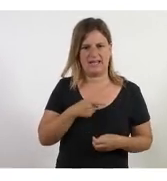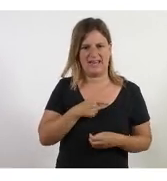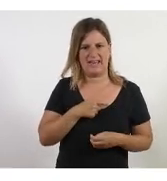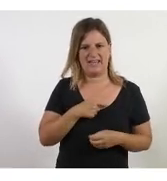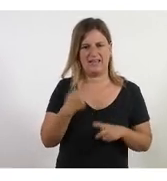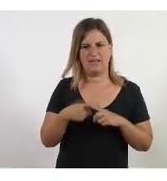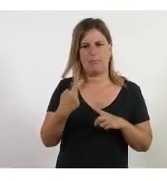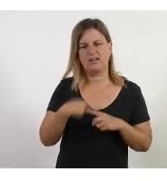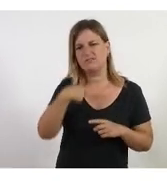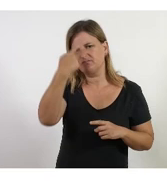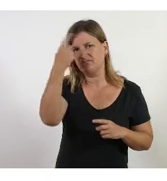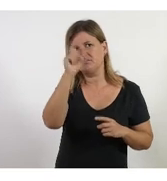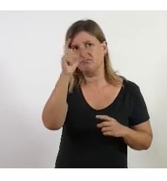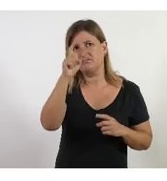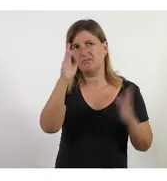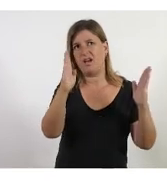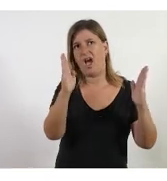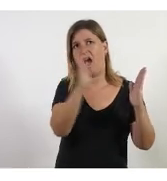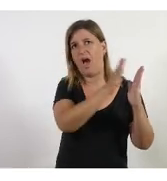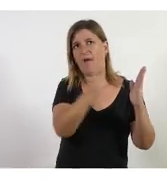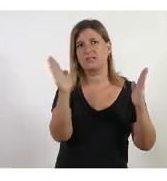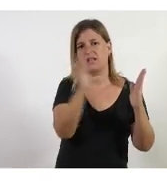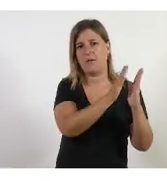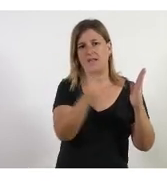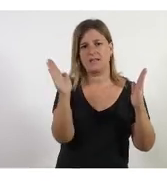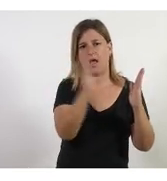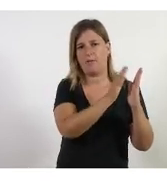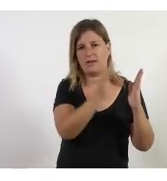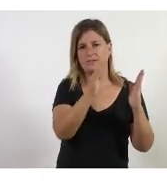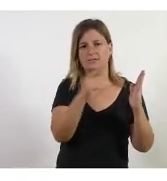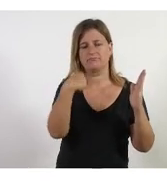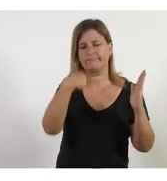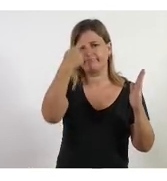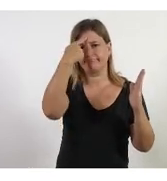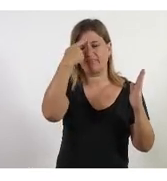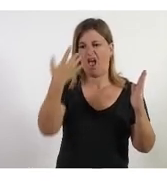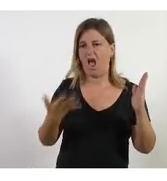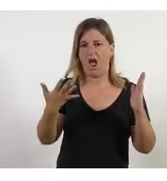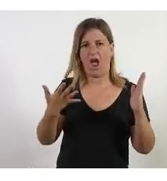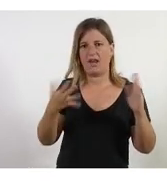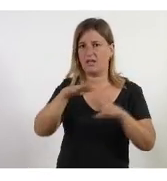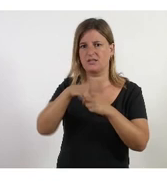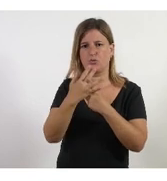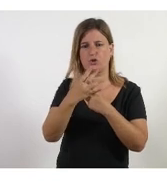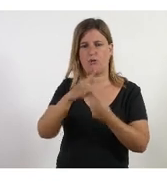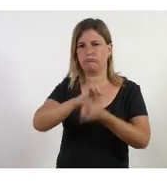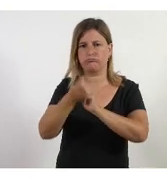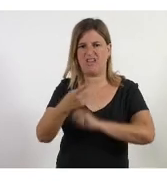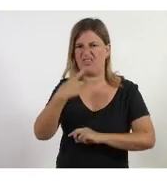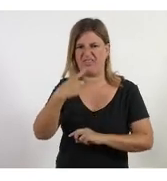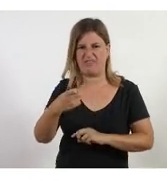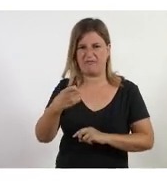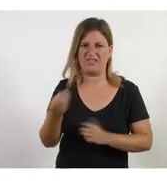perquè enyorem coses que van passar allà i que ara difícilment seran reproduïdes aquí. O a vegades el que